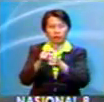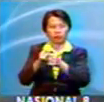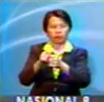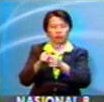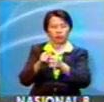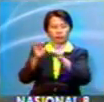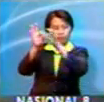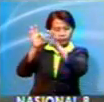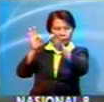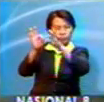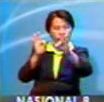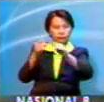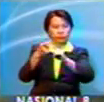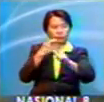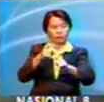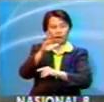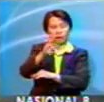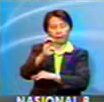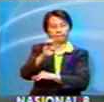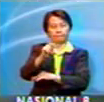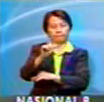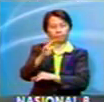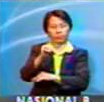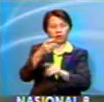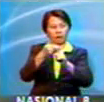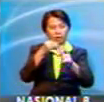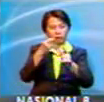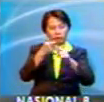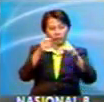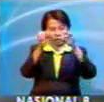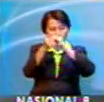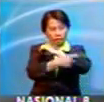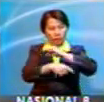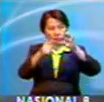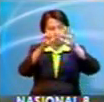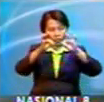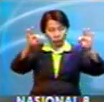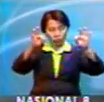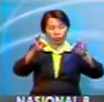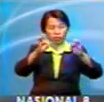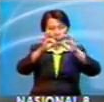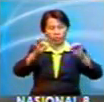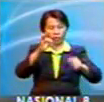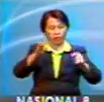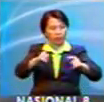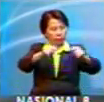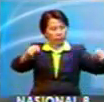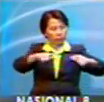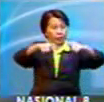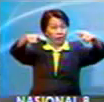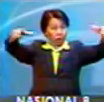bidai-bidai daripada bertam ataupun bidai daripada rotan. Tapi jika dia ada ruang tamu yang luas,